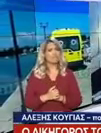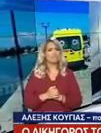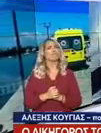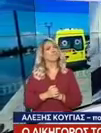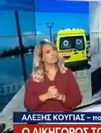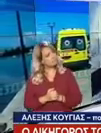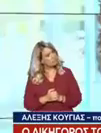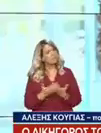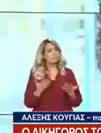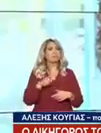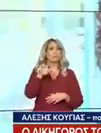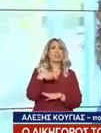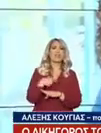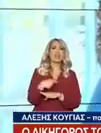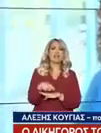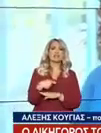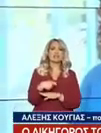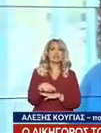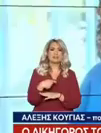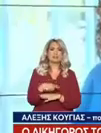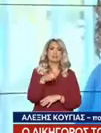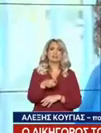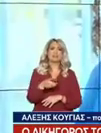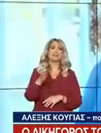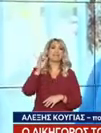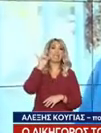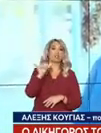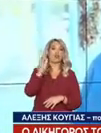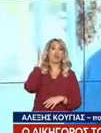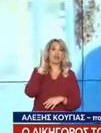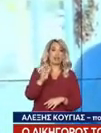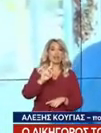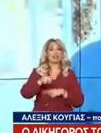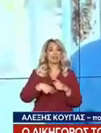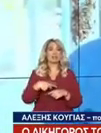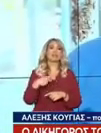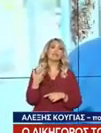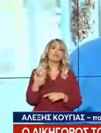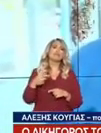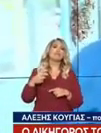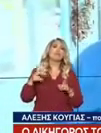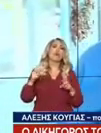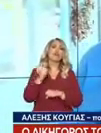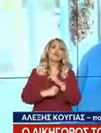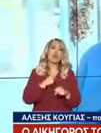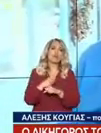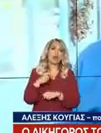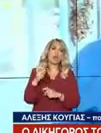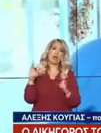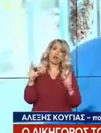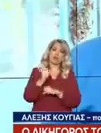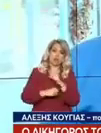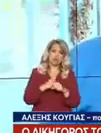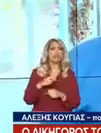του. Το δικαστήριο του μετέτρεψε την ποινή από ισόβια κάθερξη σε 17 χρόνια κάθερξη τελικά. Εξέτησε την ποινή του